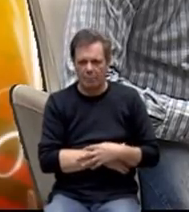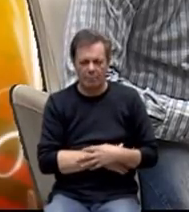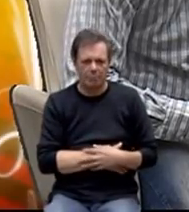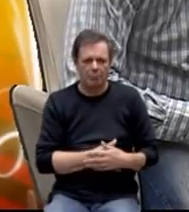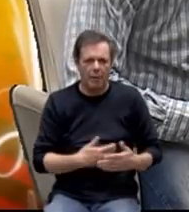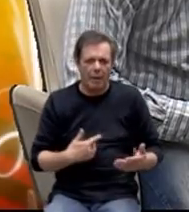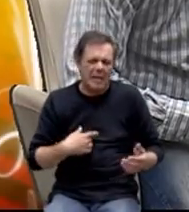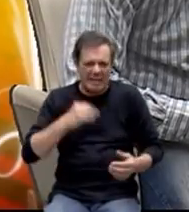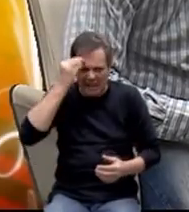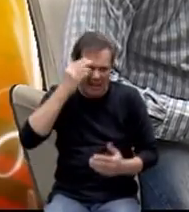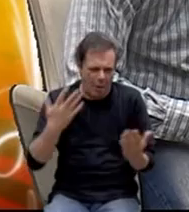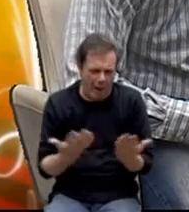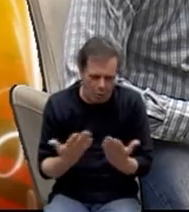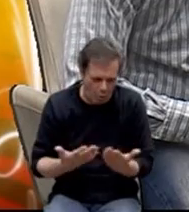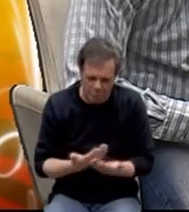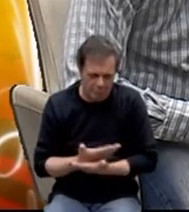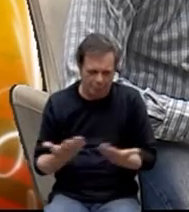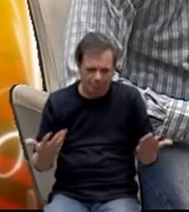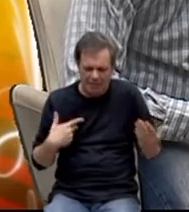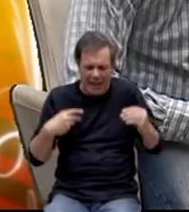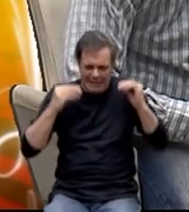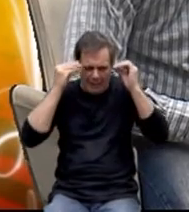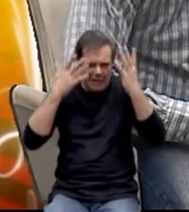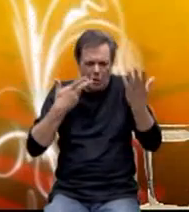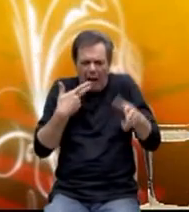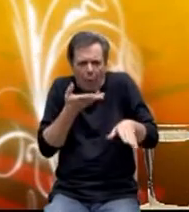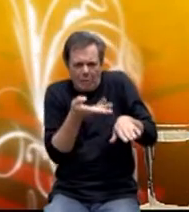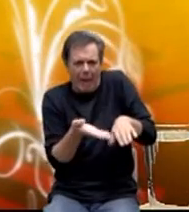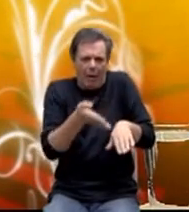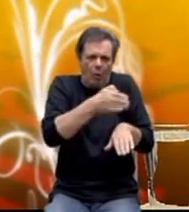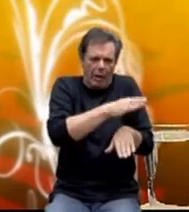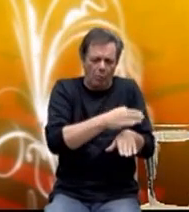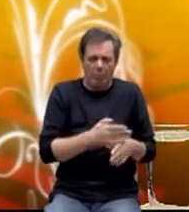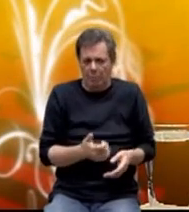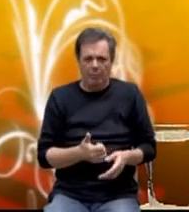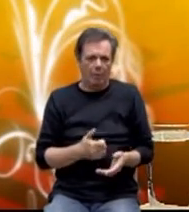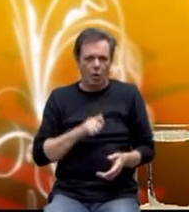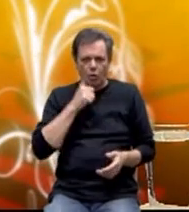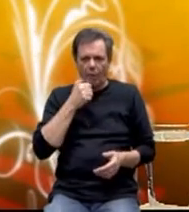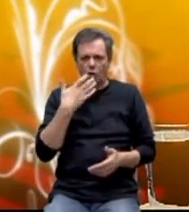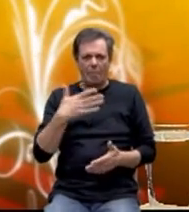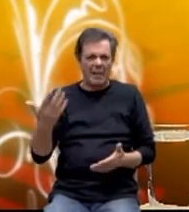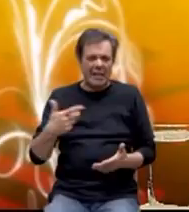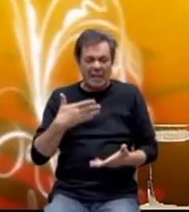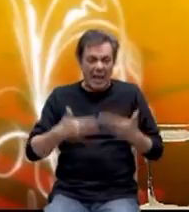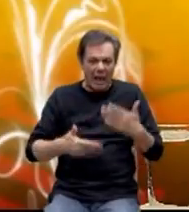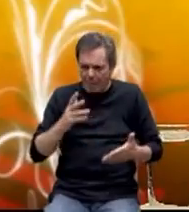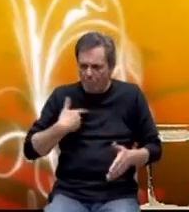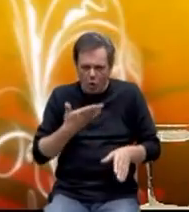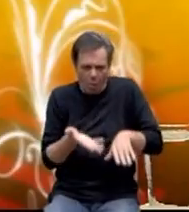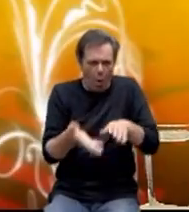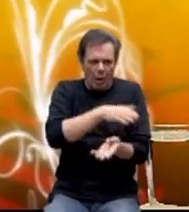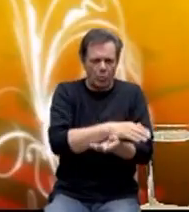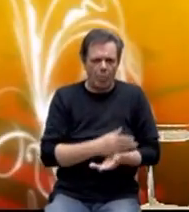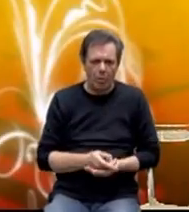Ne znate, jel da ne znate? Ne znam. Mi smo sad naučili kako se vraća na bok. Čovjek od 150 kila možemo mi nježno ovako staviti na